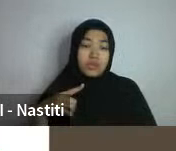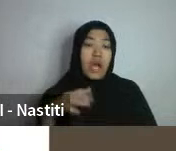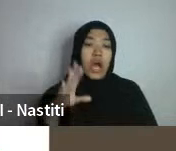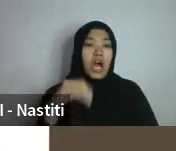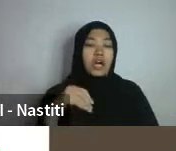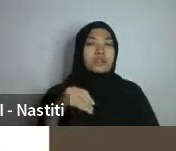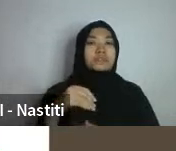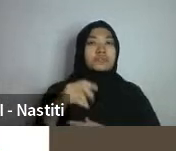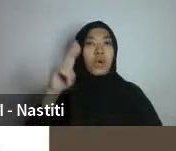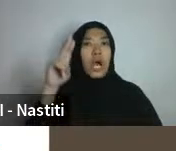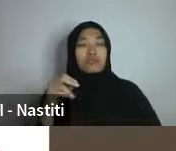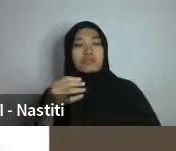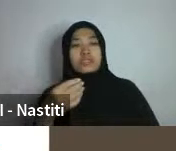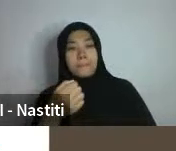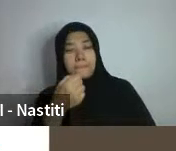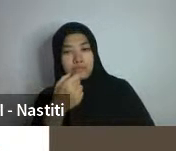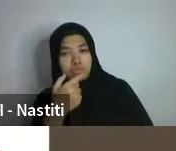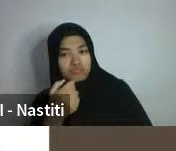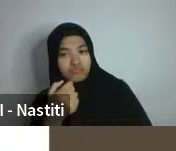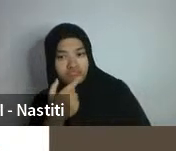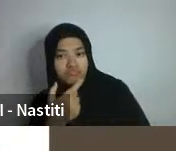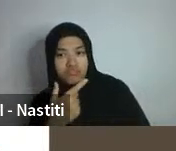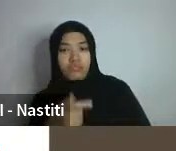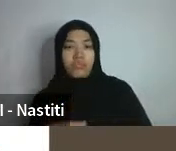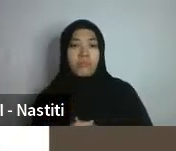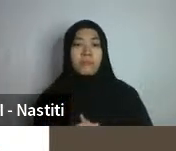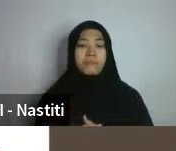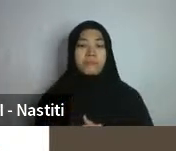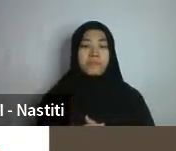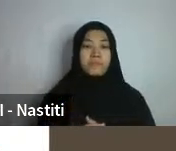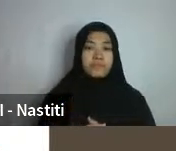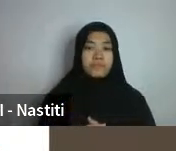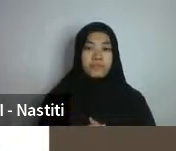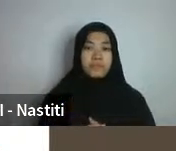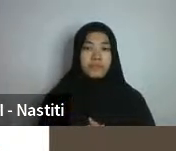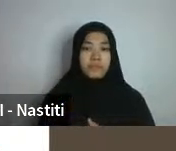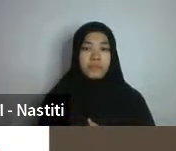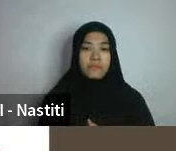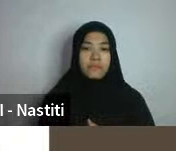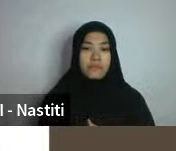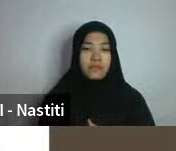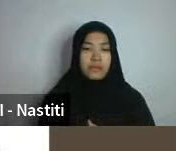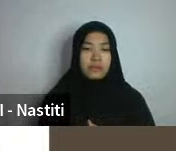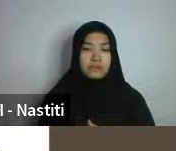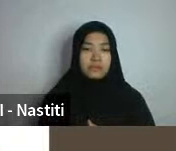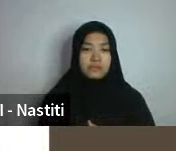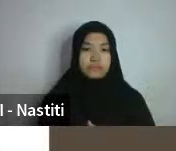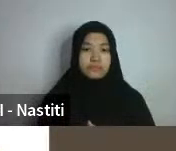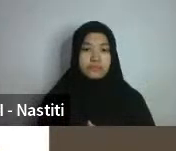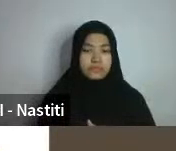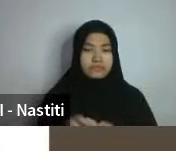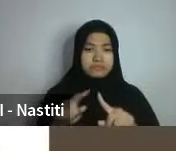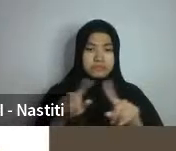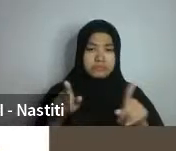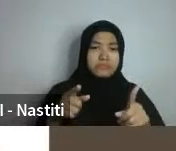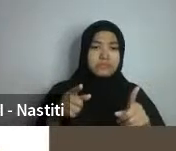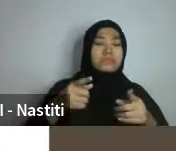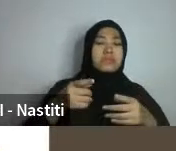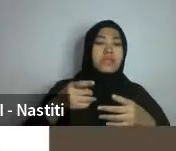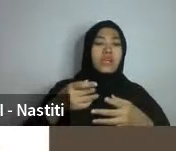yang tersedia di layanan di fasilitas kesehatan itu tergantung pada formularium nasional.